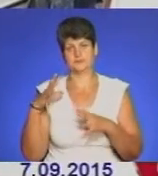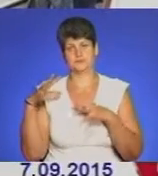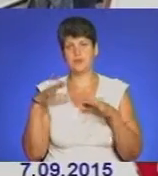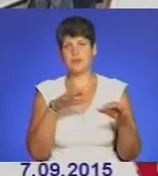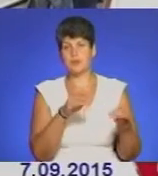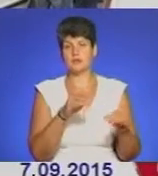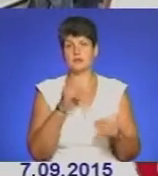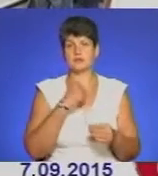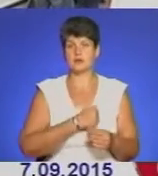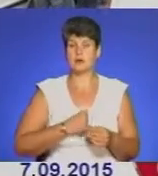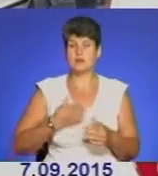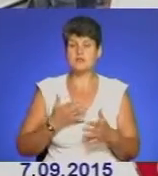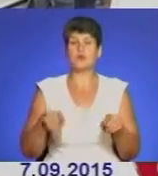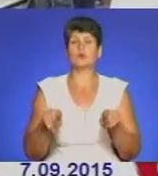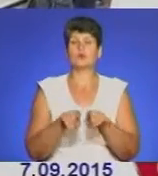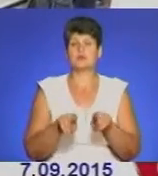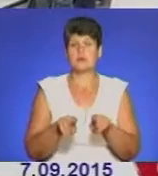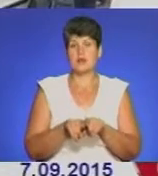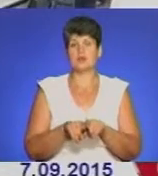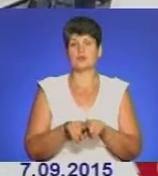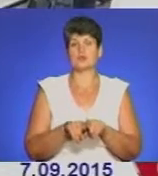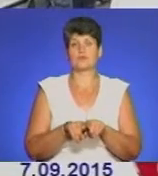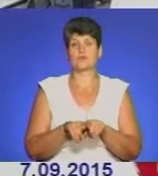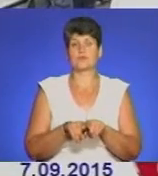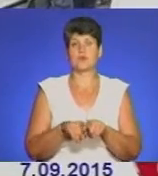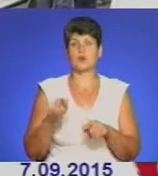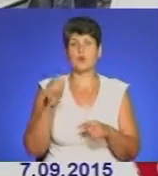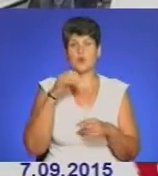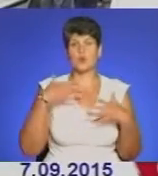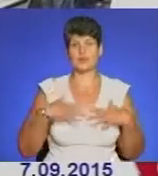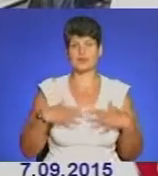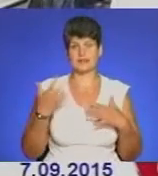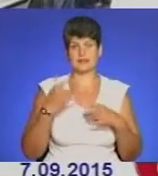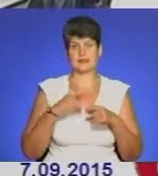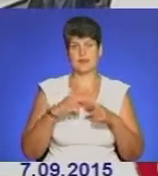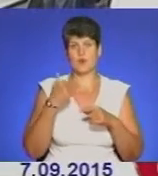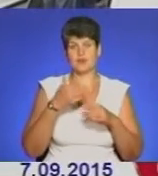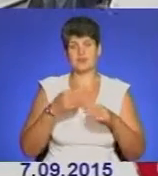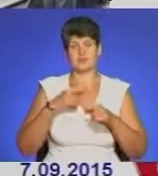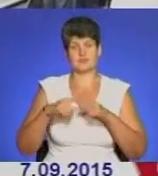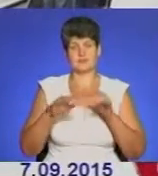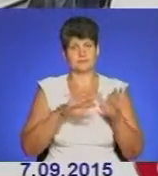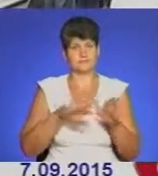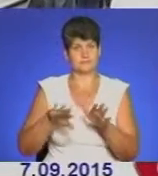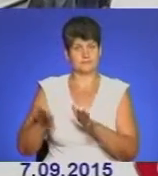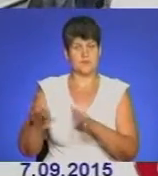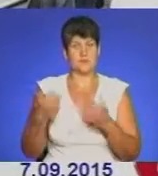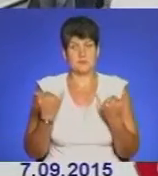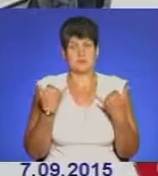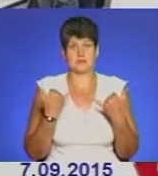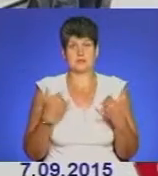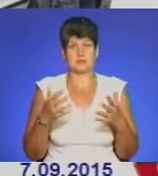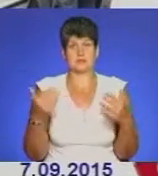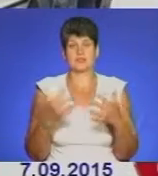зараз десь знаходимося в ситуації, тільки Грузія вже на кілька років швидше, а ми зіткнулися